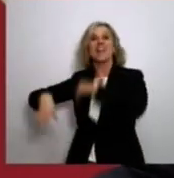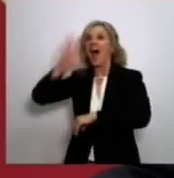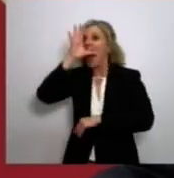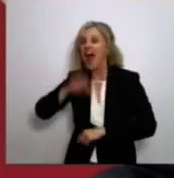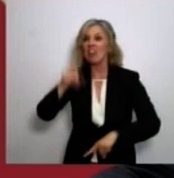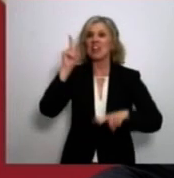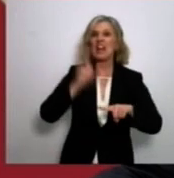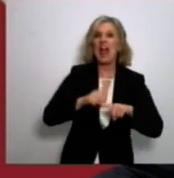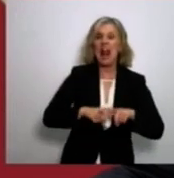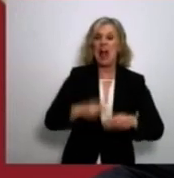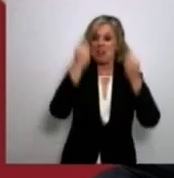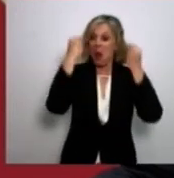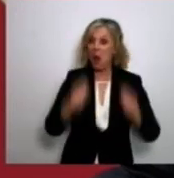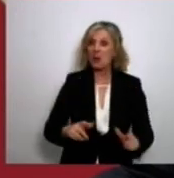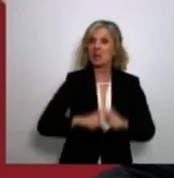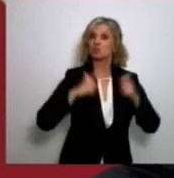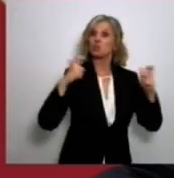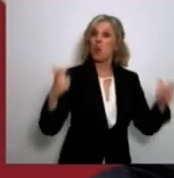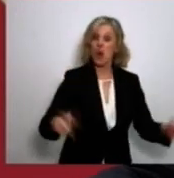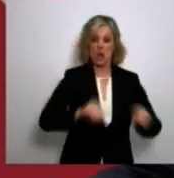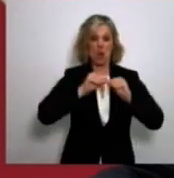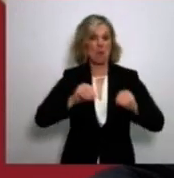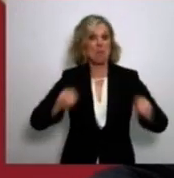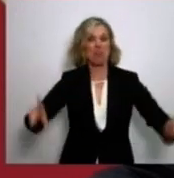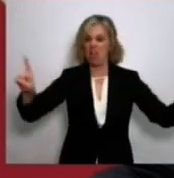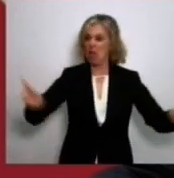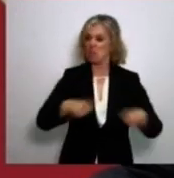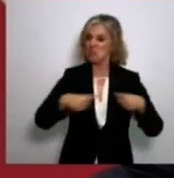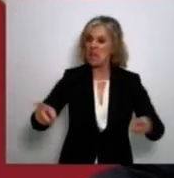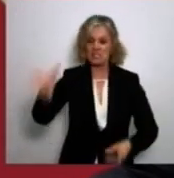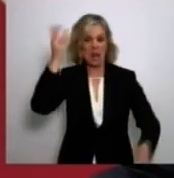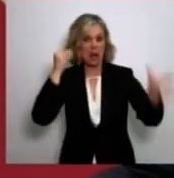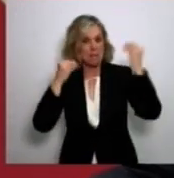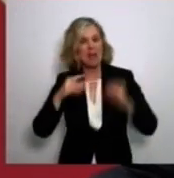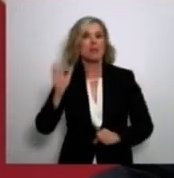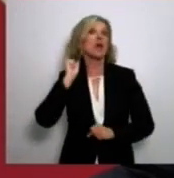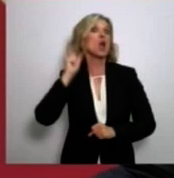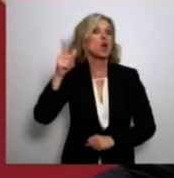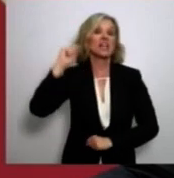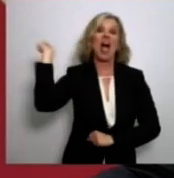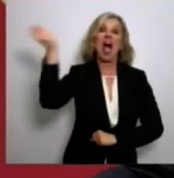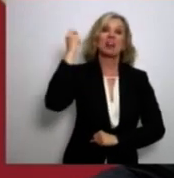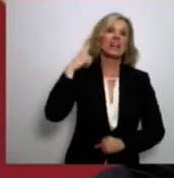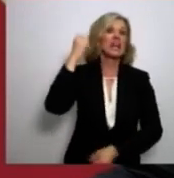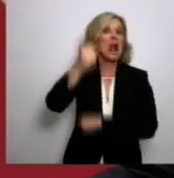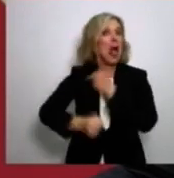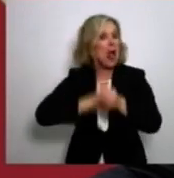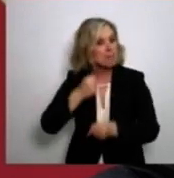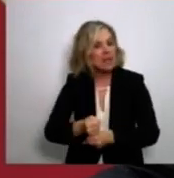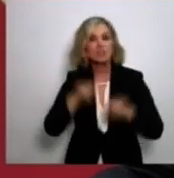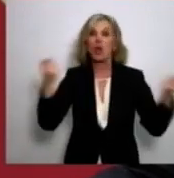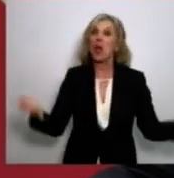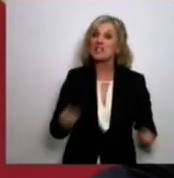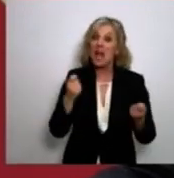σχολείο. Γνωρίσαμε σχολείο στο οποίο γιορτάζαμε τις εθνικές μας εορτές. Πηγαίναμε στην